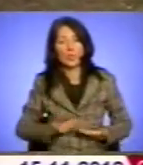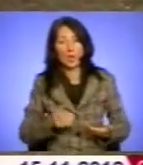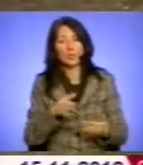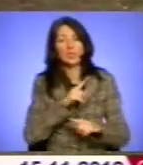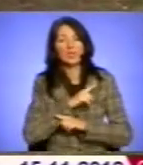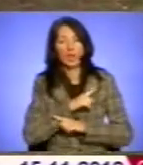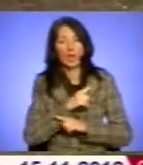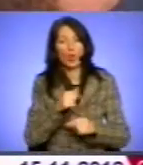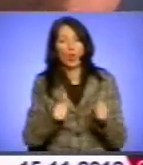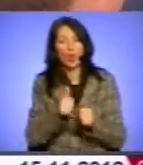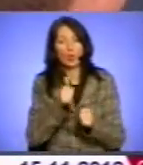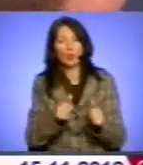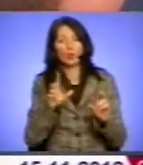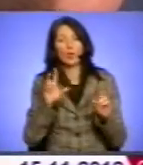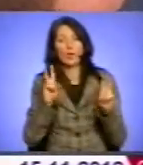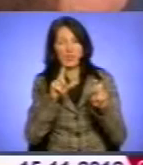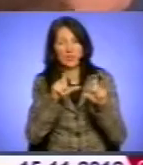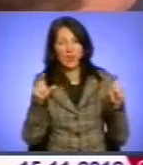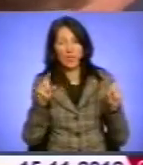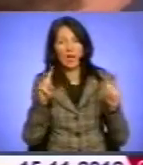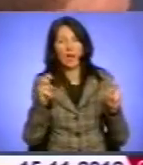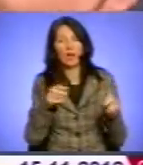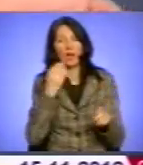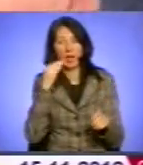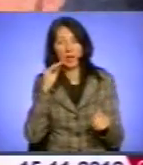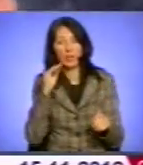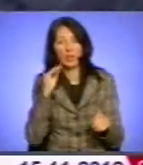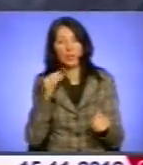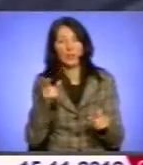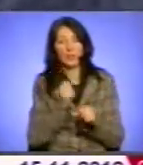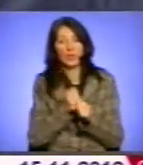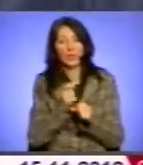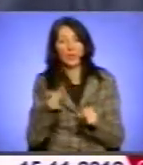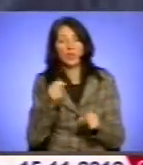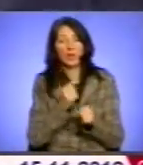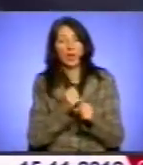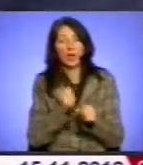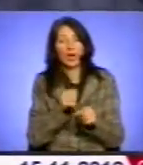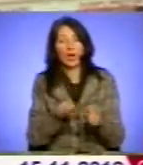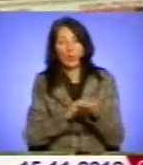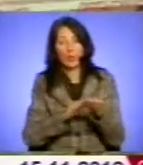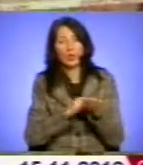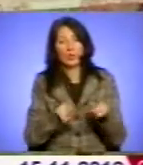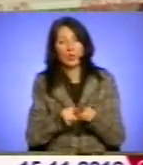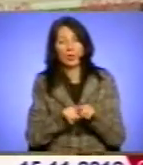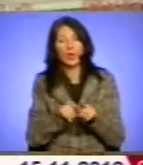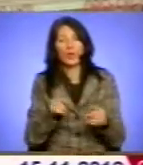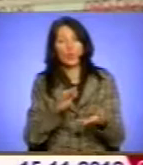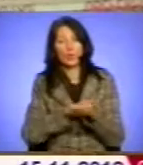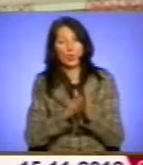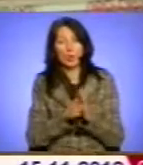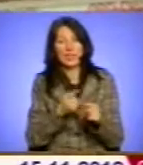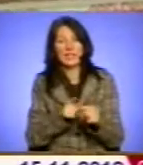кращої служби аварійно-відновлювальних робіт газовики відтворювали цілком звичні для їхньої роботи ситуації. Це оновлений формат